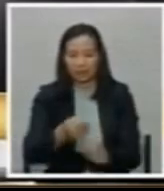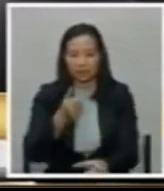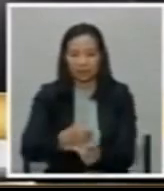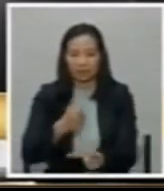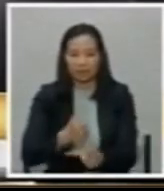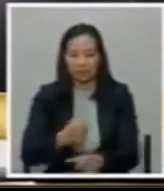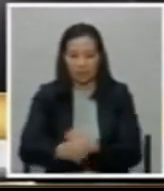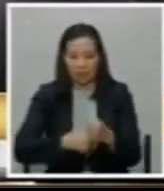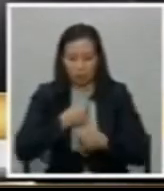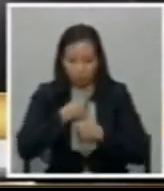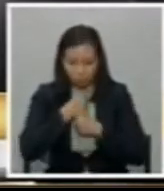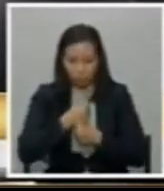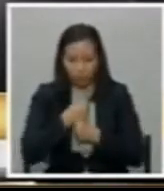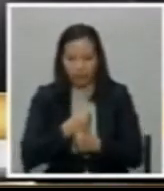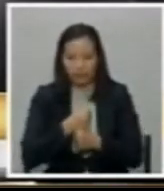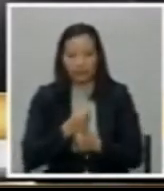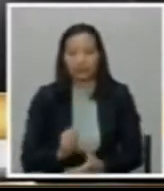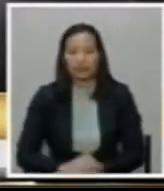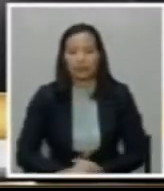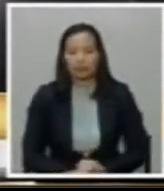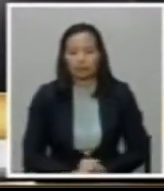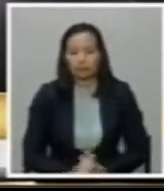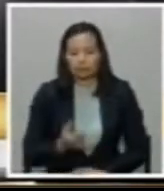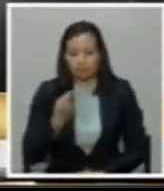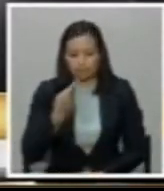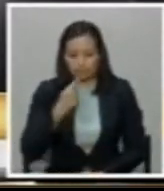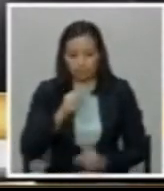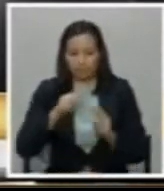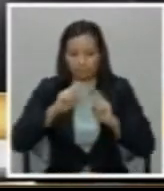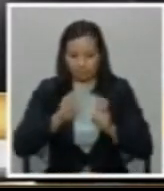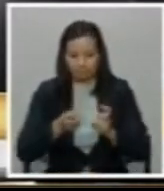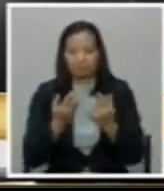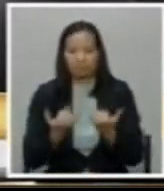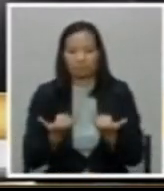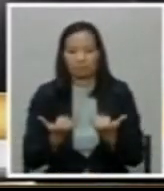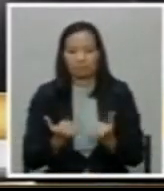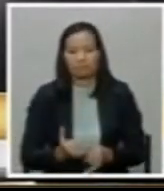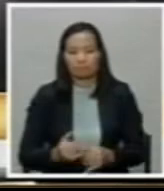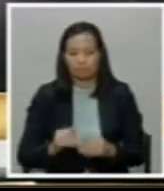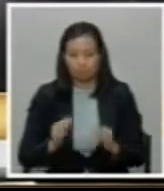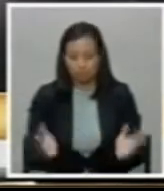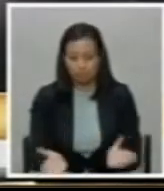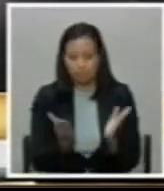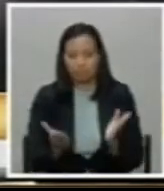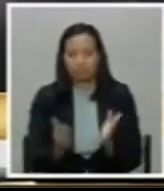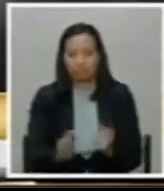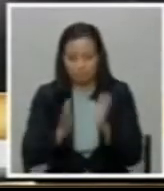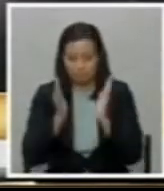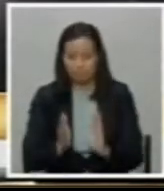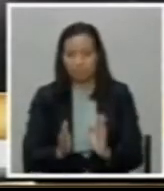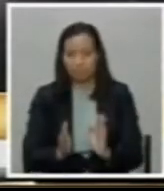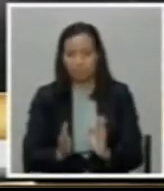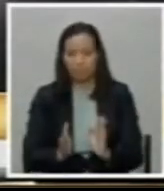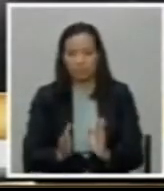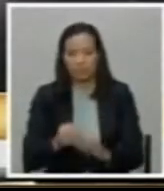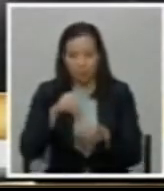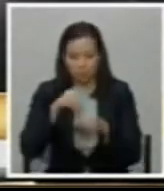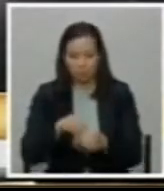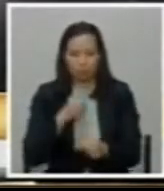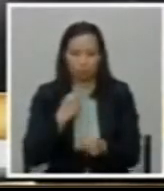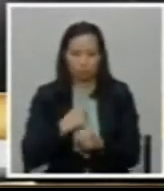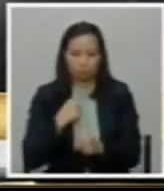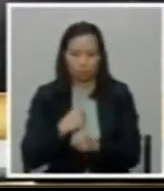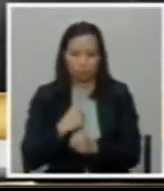รานะฮะเพราะฉะนั้นสิ่งที่จะเป็นคำตอบเกี่ยวกับเรื่องนี้นะครับก็คือต้องพยายามส่งเสริมให้คนที่กำลังอยู่ในวัยทำ